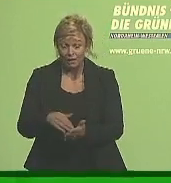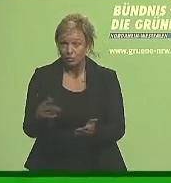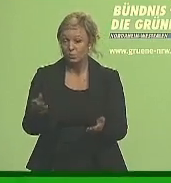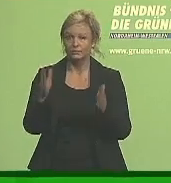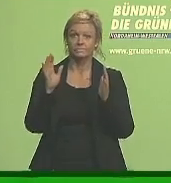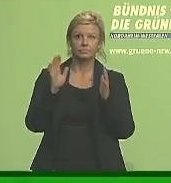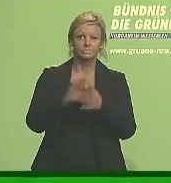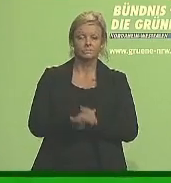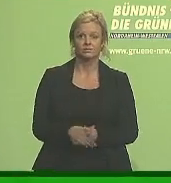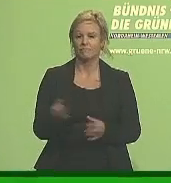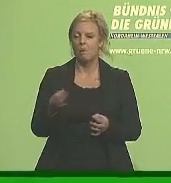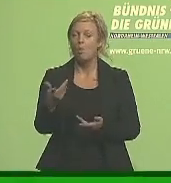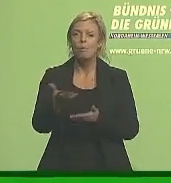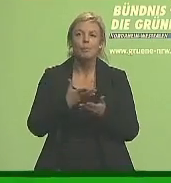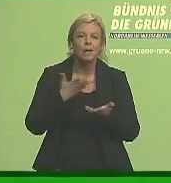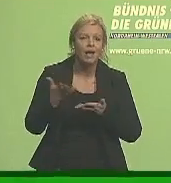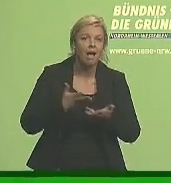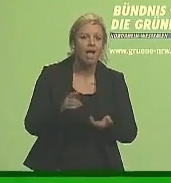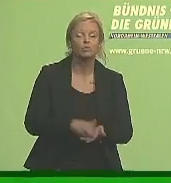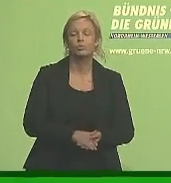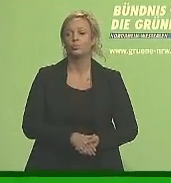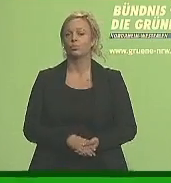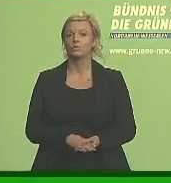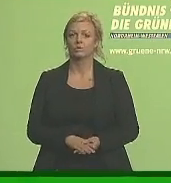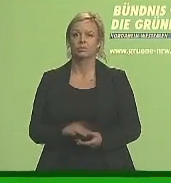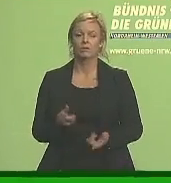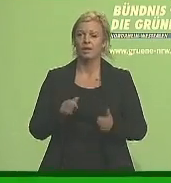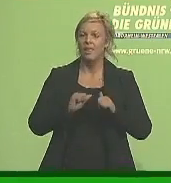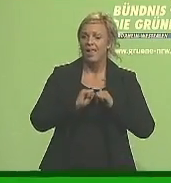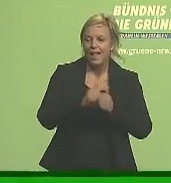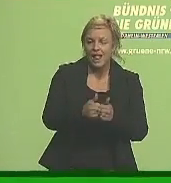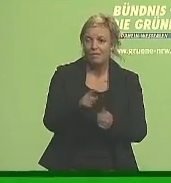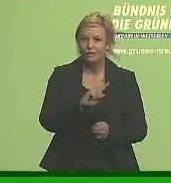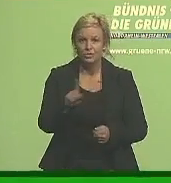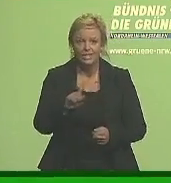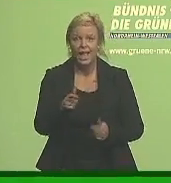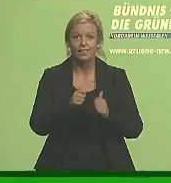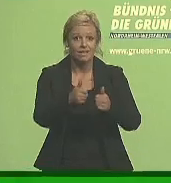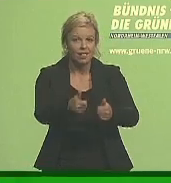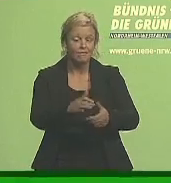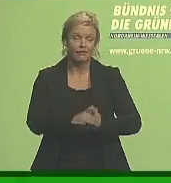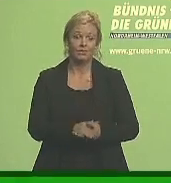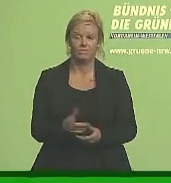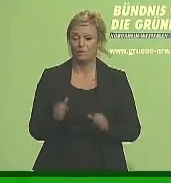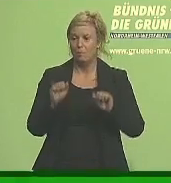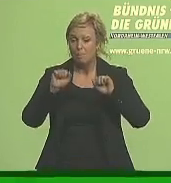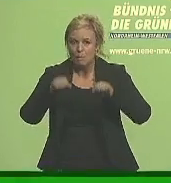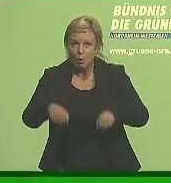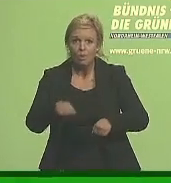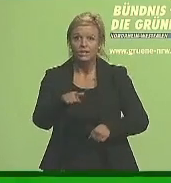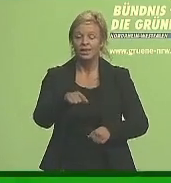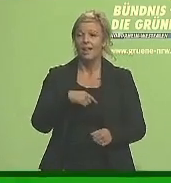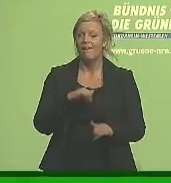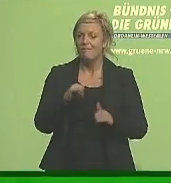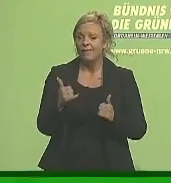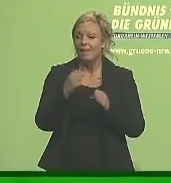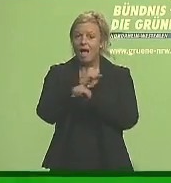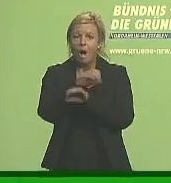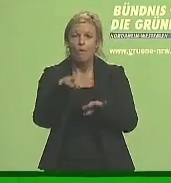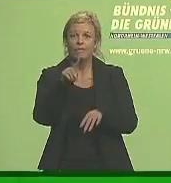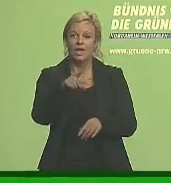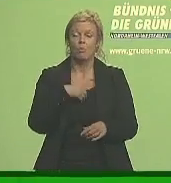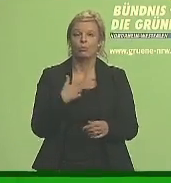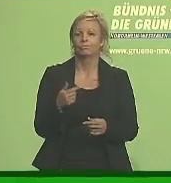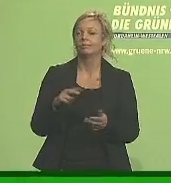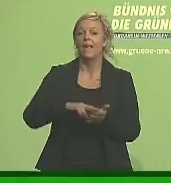Dazu gehört Beratung, dazu gehören aber auch unmittelbare Hilfen und die Möglichkeit, sich tatsächlich energiesparend zu verhalten. Klaus Müller hat das eben alles